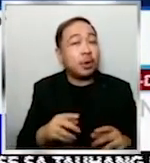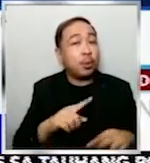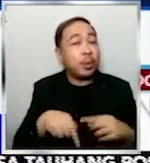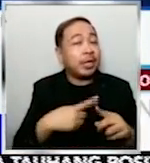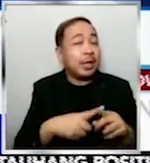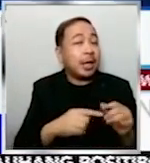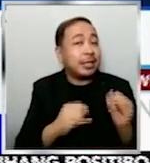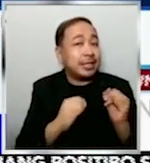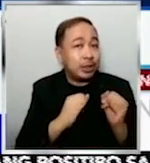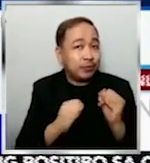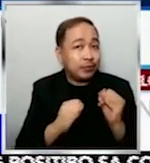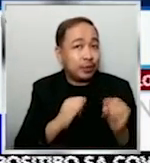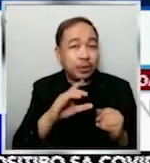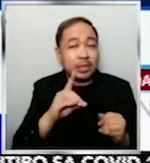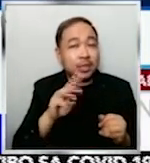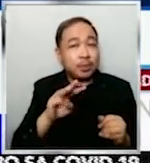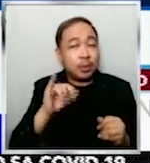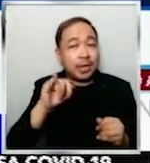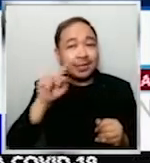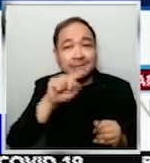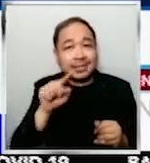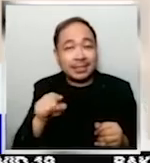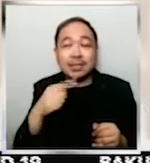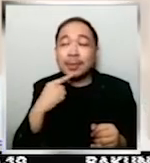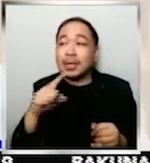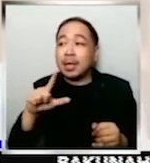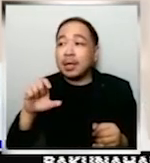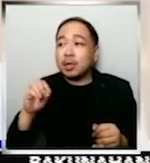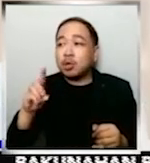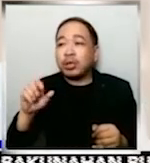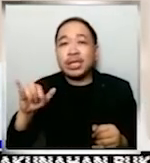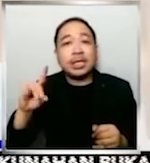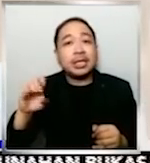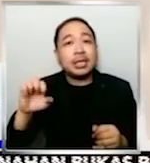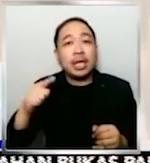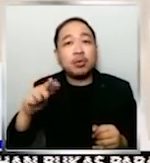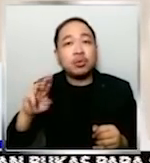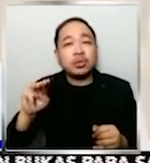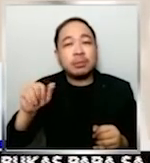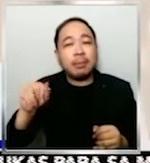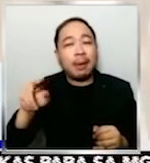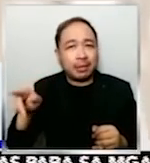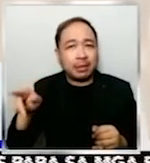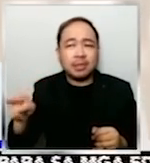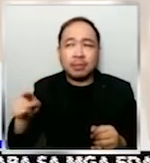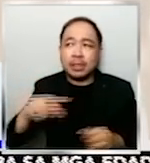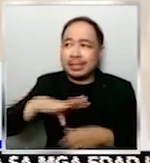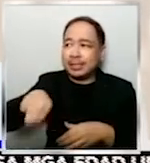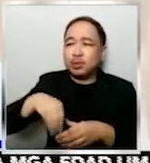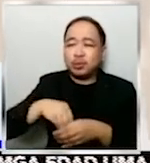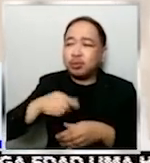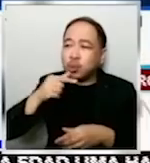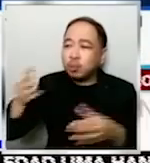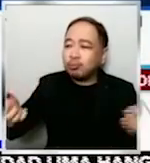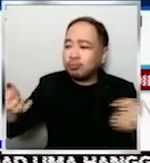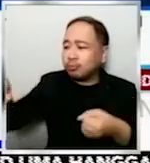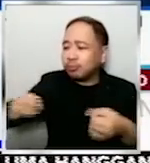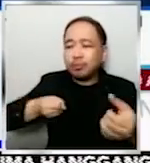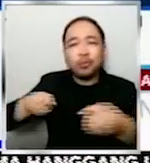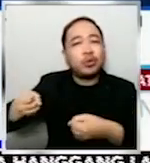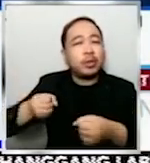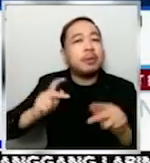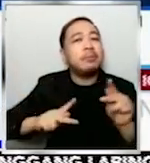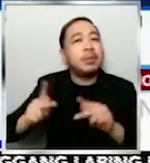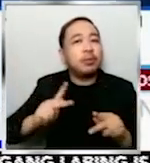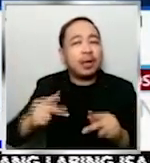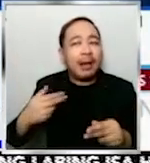ni Calio de Guzman na kabilang sa kanyang prioridad ang pag-a-appoint ng mga taong may pusong maglingkod sa kapwa dahil hindi raw